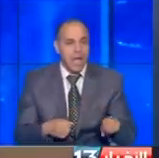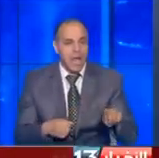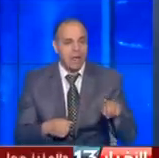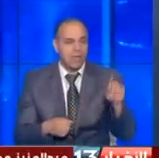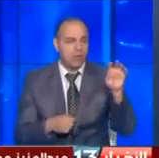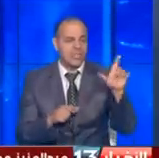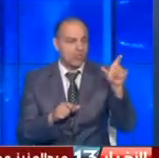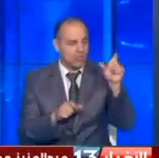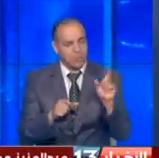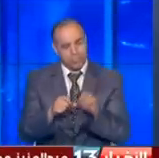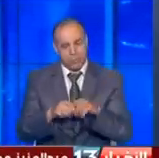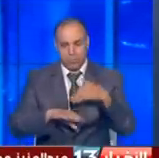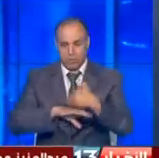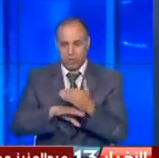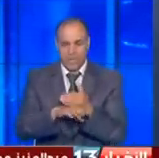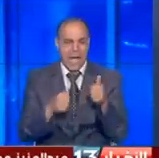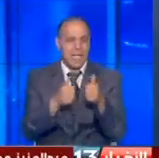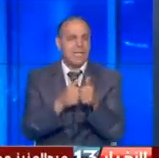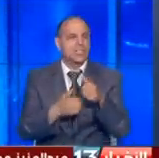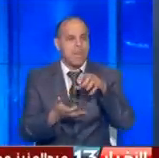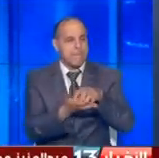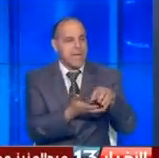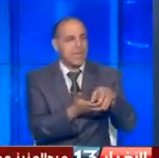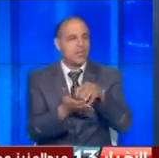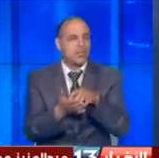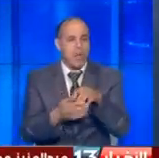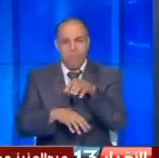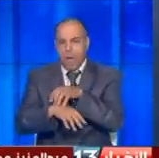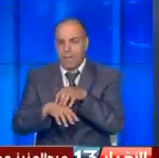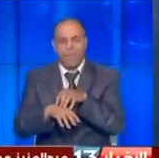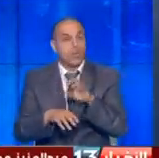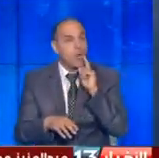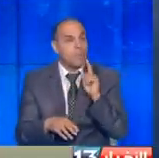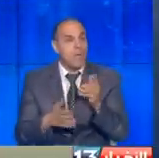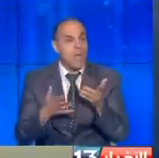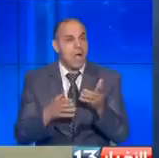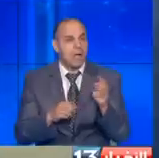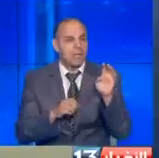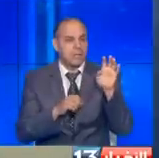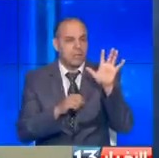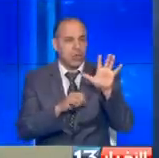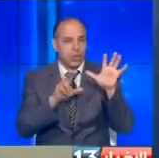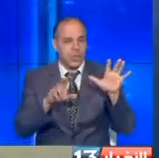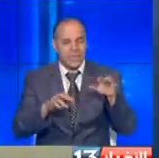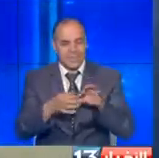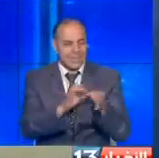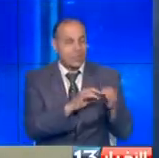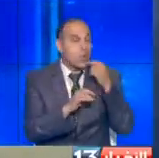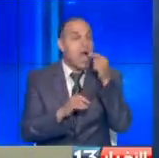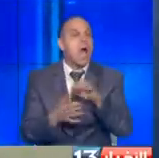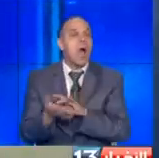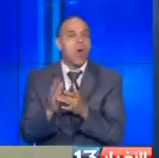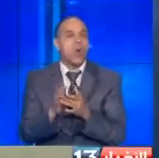1047 مترشح متوزعين على 11 مركز بمختلف المعتمديات على 58 سلسله، وكذلك